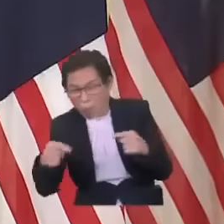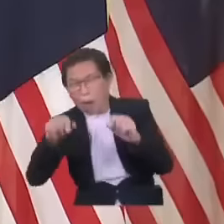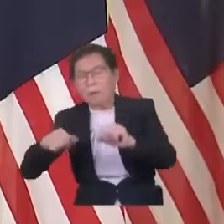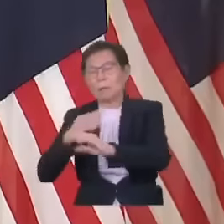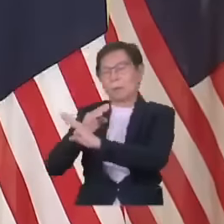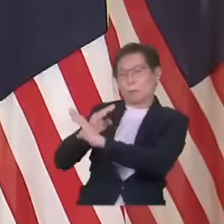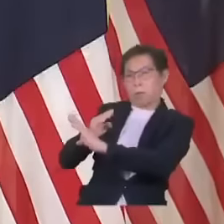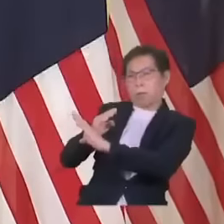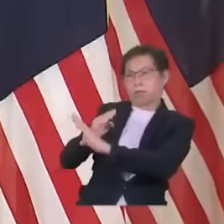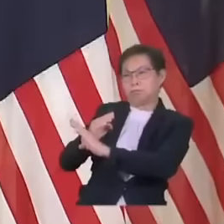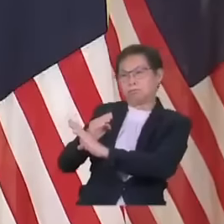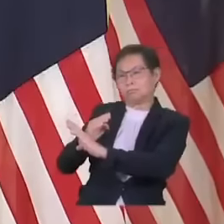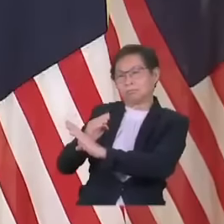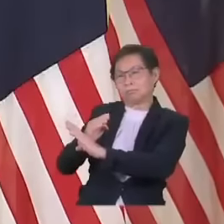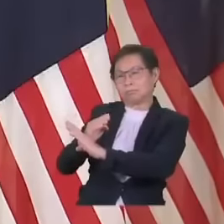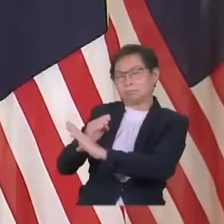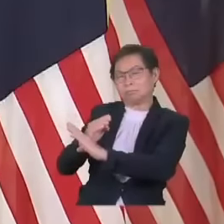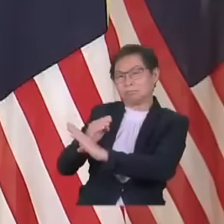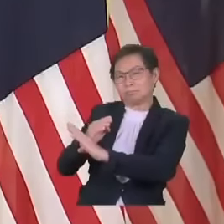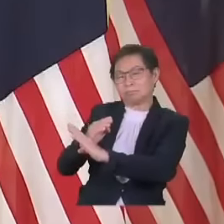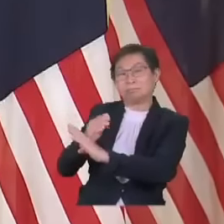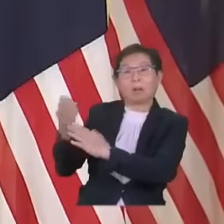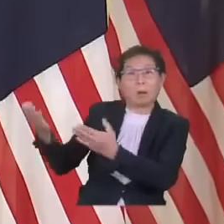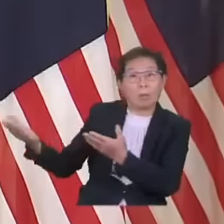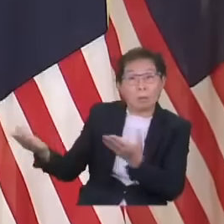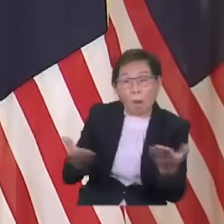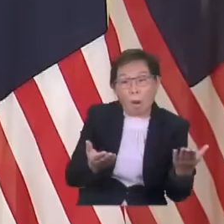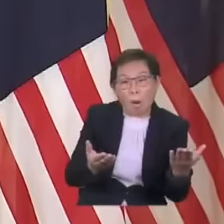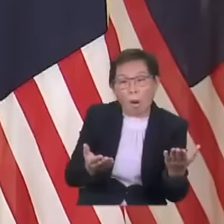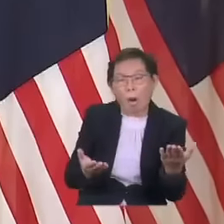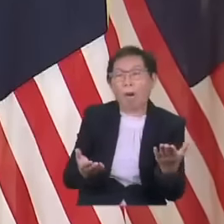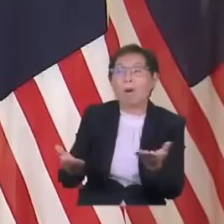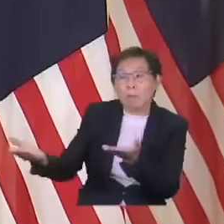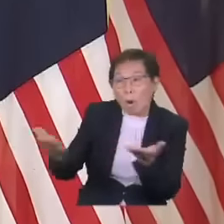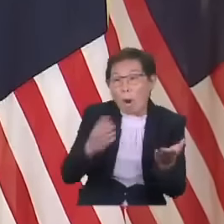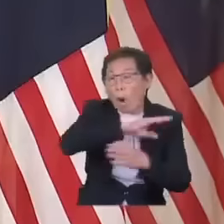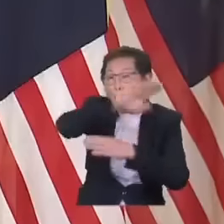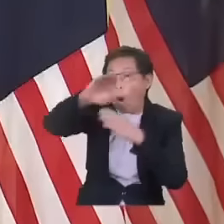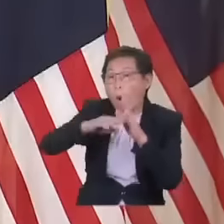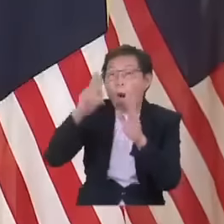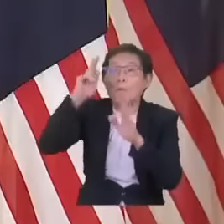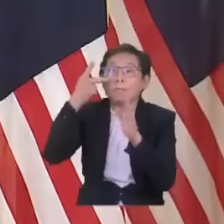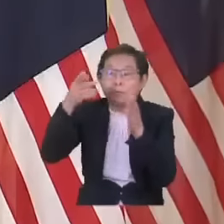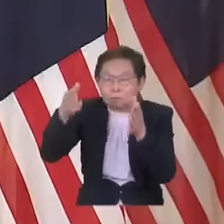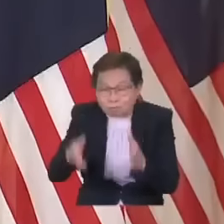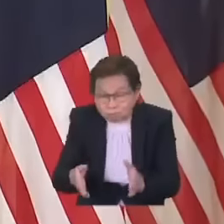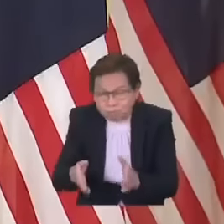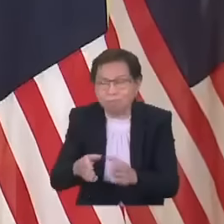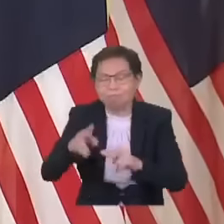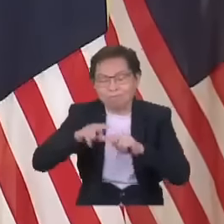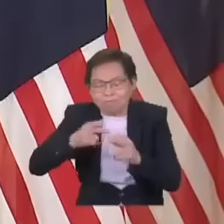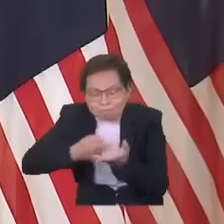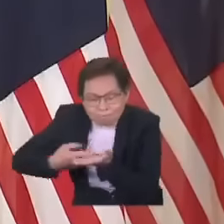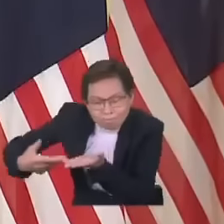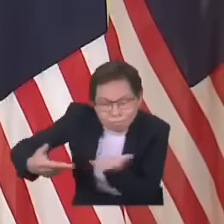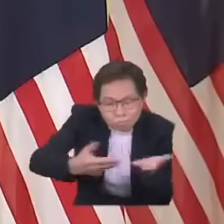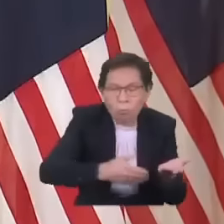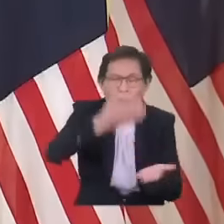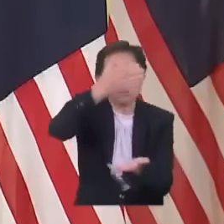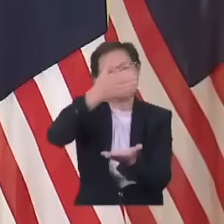daripada berturisan dengan membawa mereka ke meja perundingan bagi meredakan keadaan